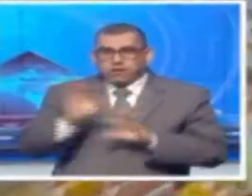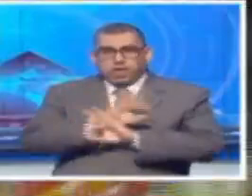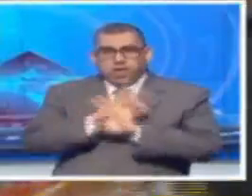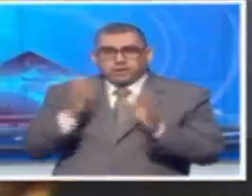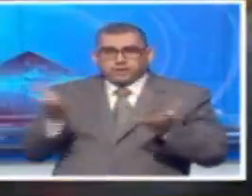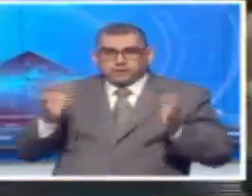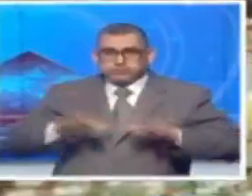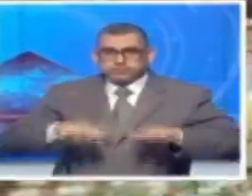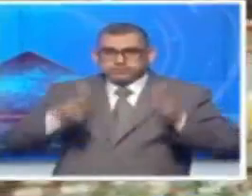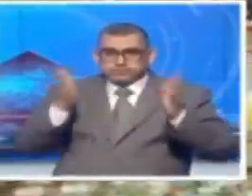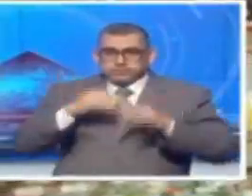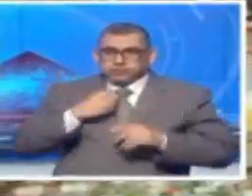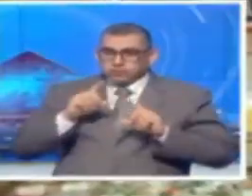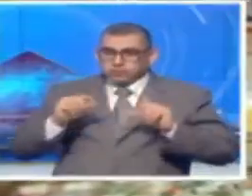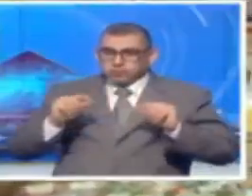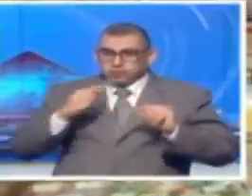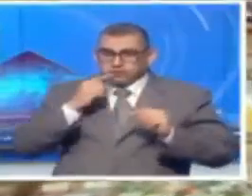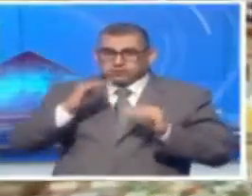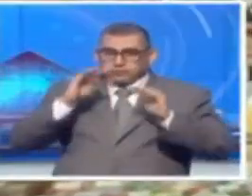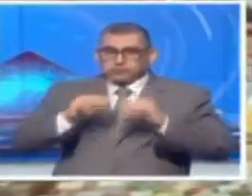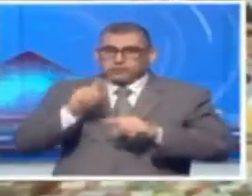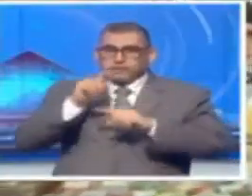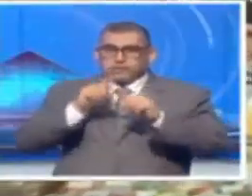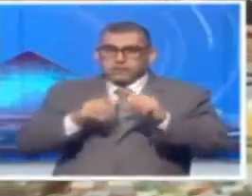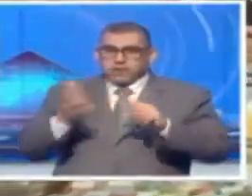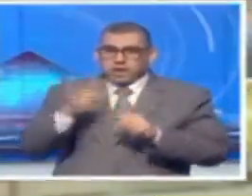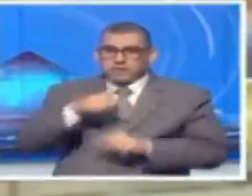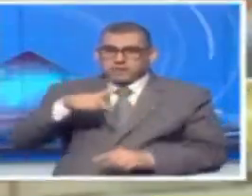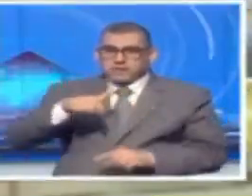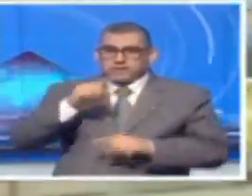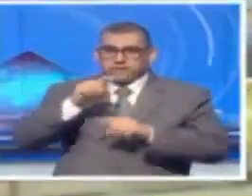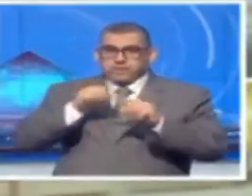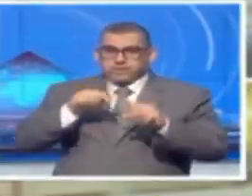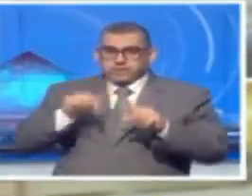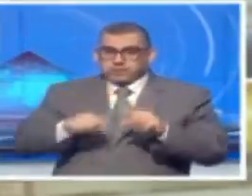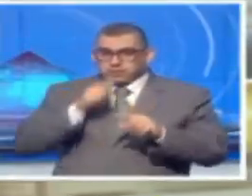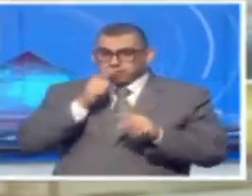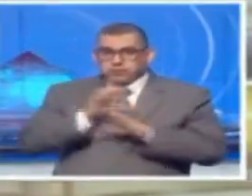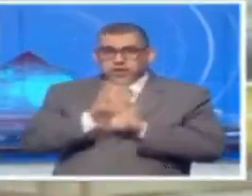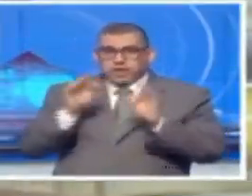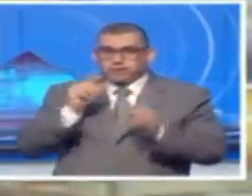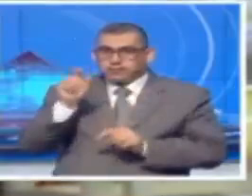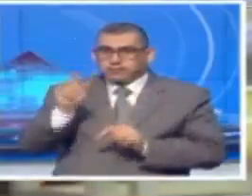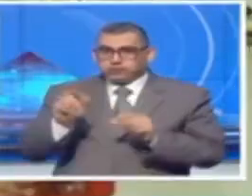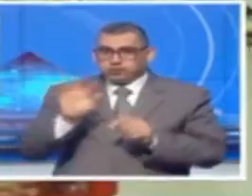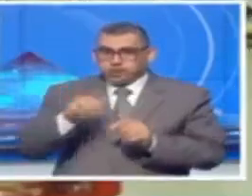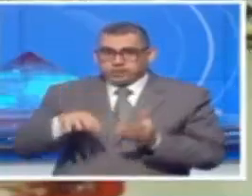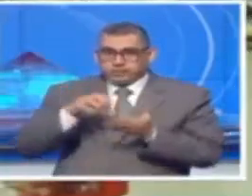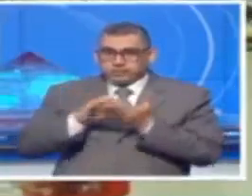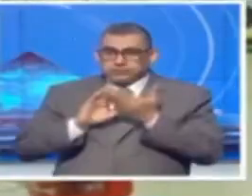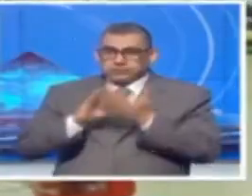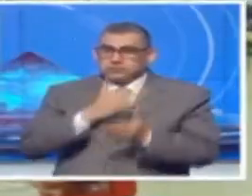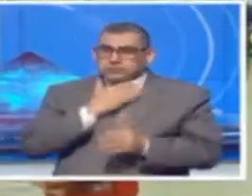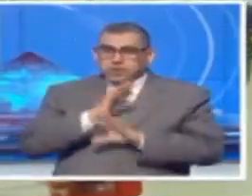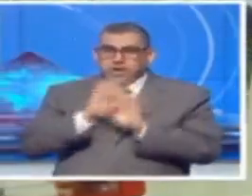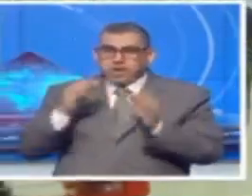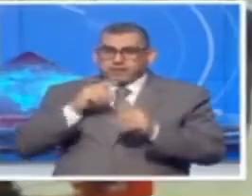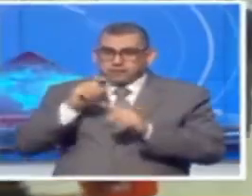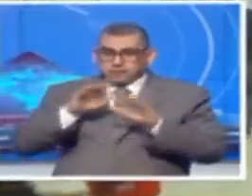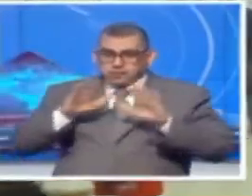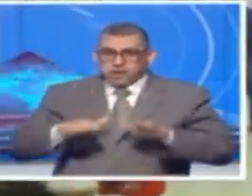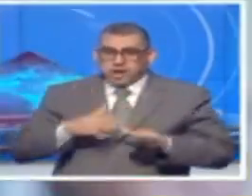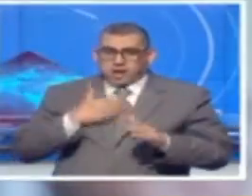كبيره وجوده عاليه وبتخفيضات تصل نسبتها الى 60%، وهو ما اتاح للمواطنين تلبيه احتياجاتهم باقل